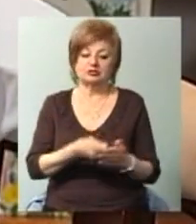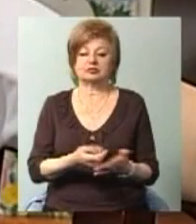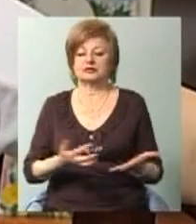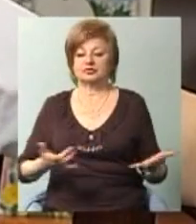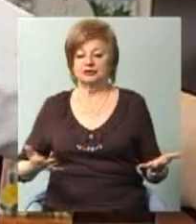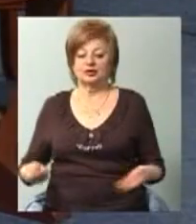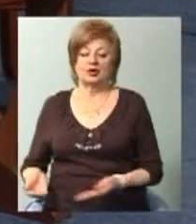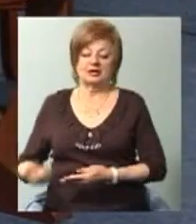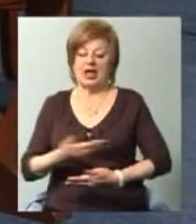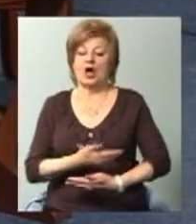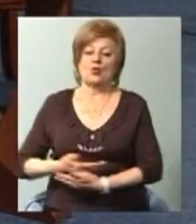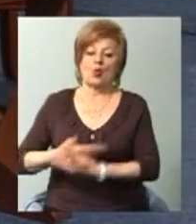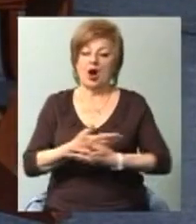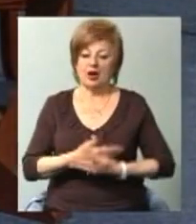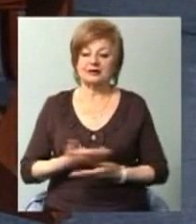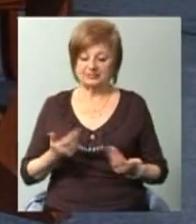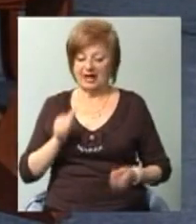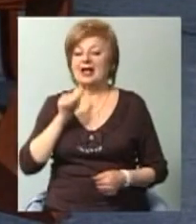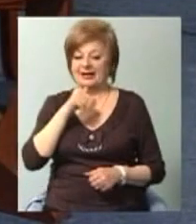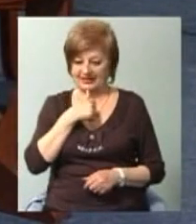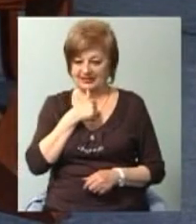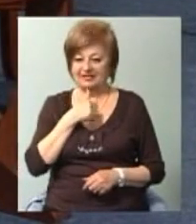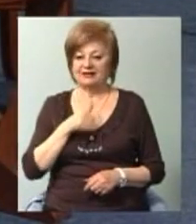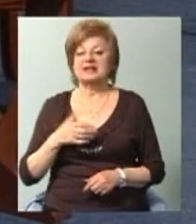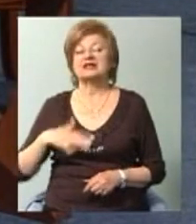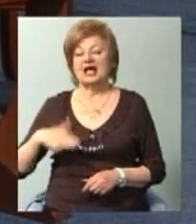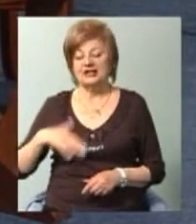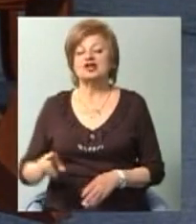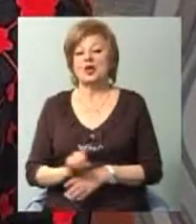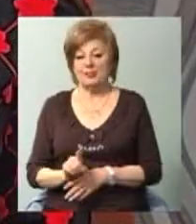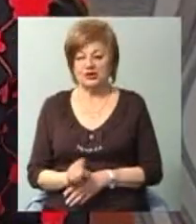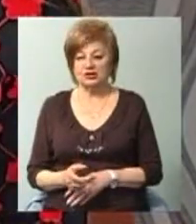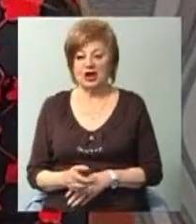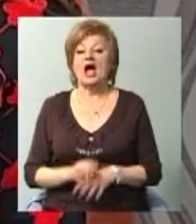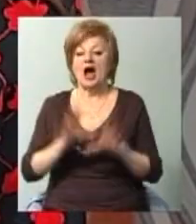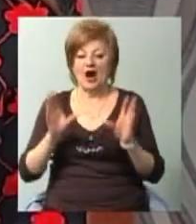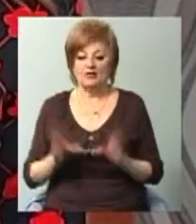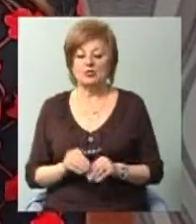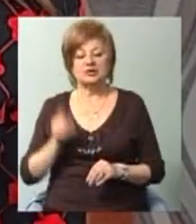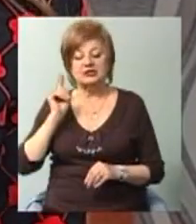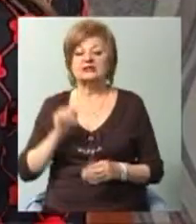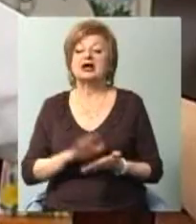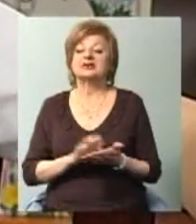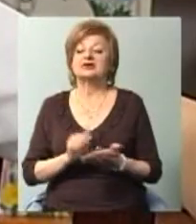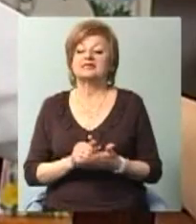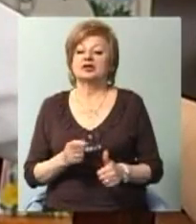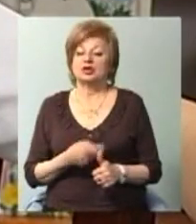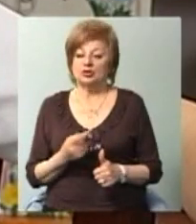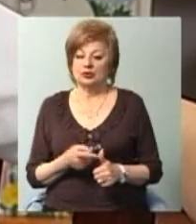вичесував, носив на руках і взагалі розлінилися від того, які там миші. Так. А яких ти знаєш взагалі породи котів?